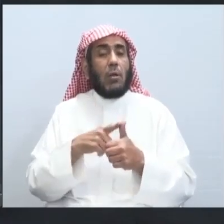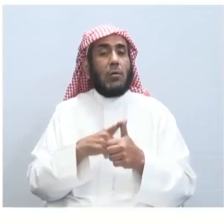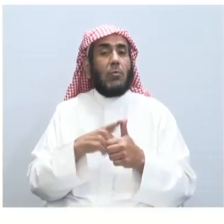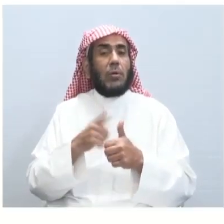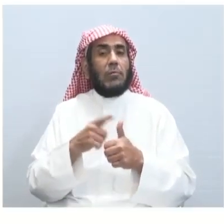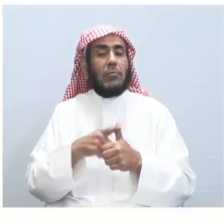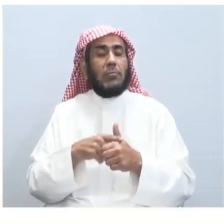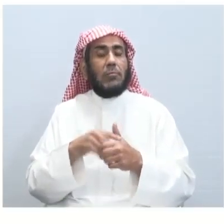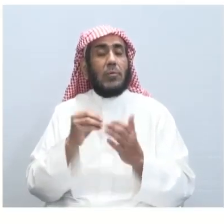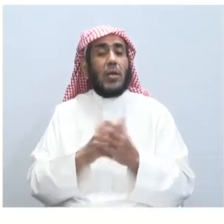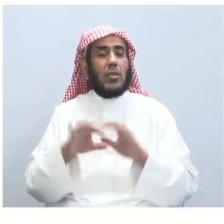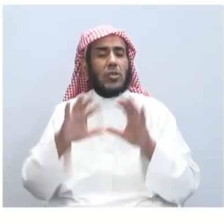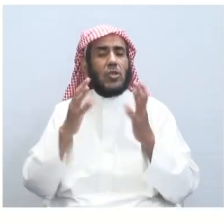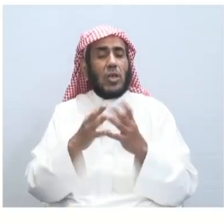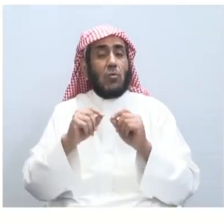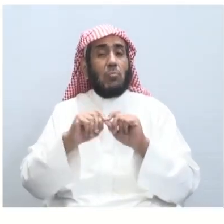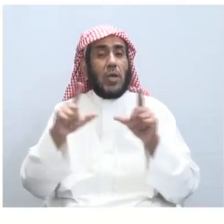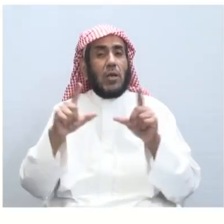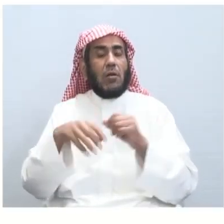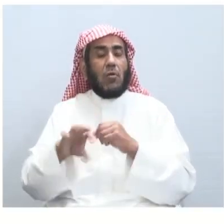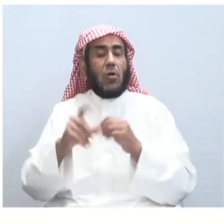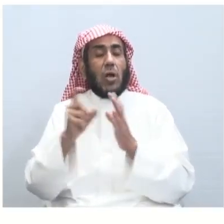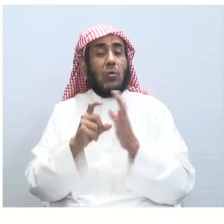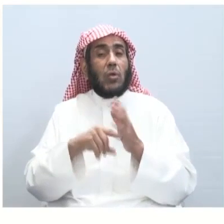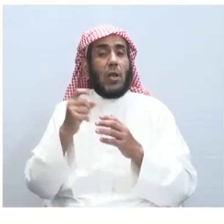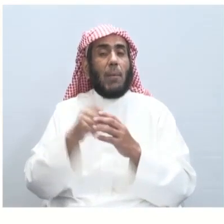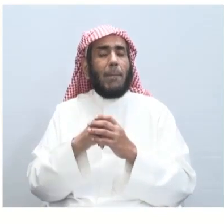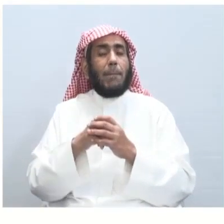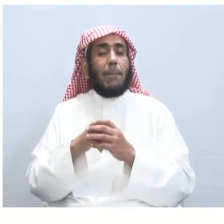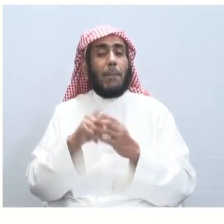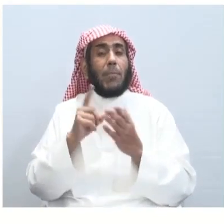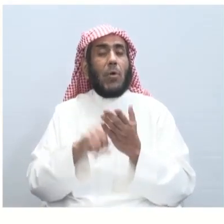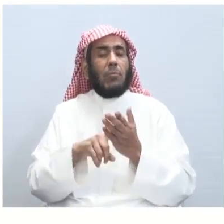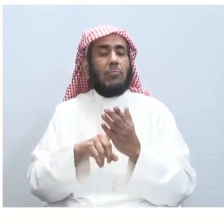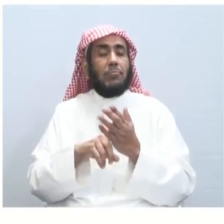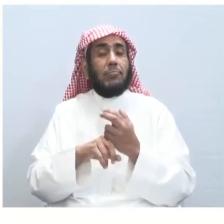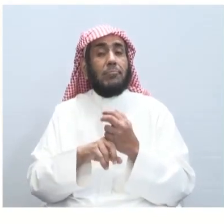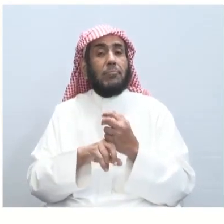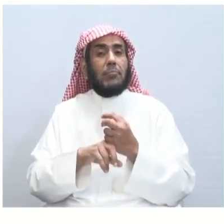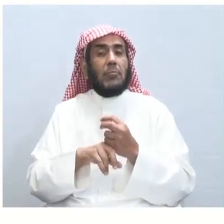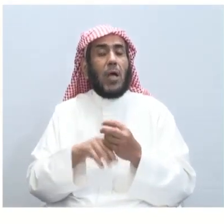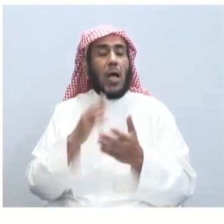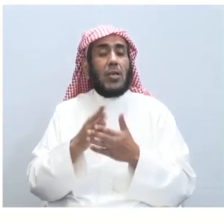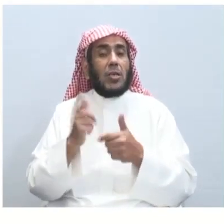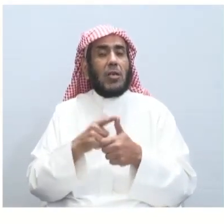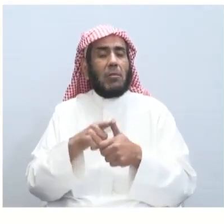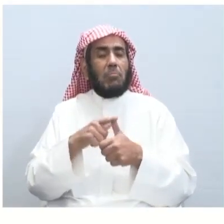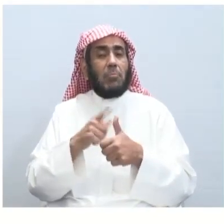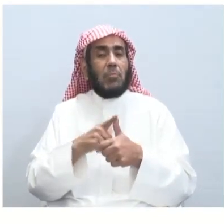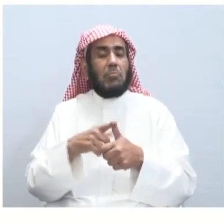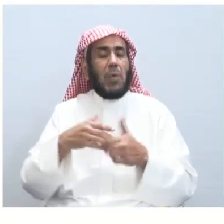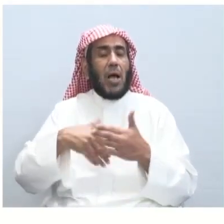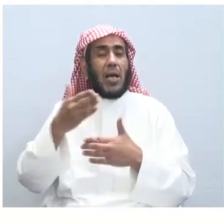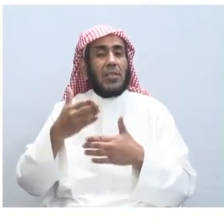اولا نذكر هذا الشكل الذي يبين لنا فروع القانون العام وانه على على شقين اما يكون